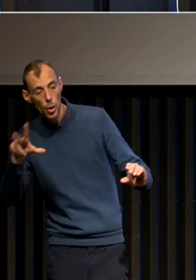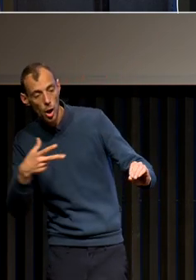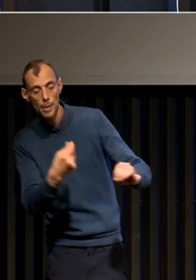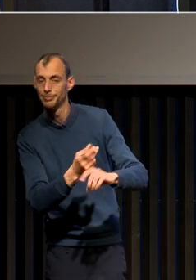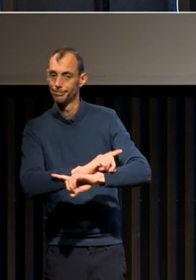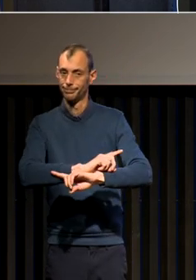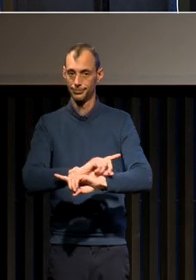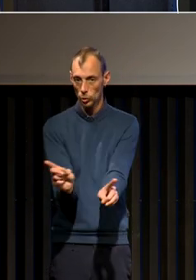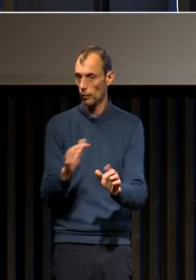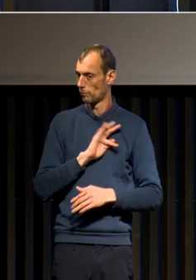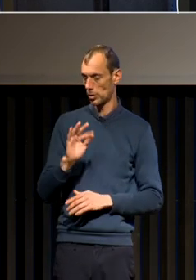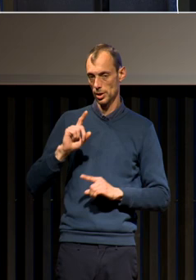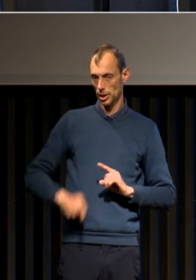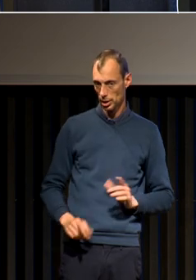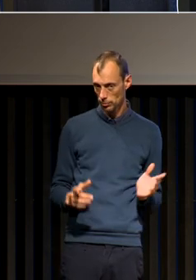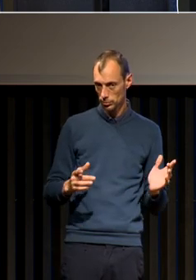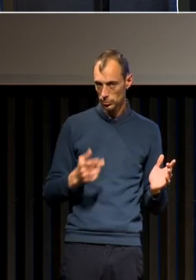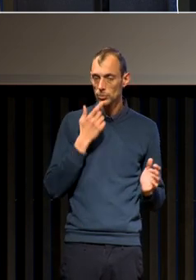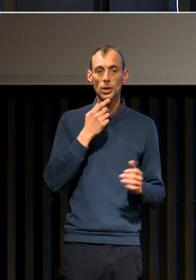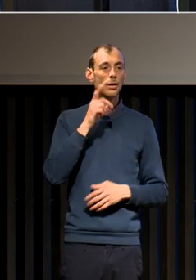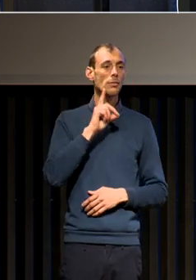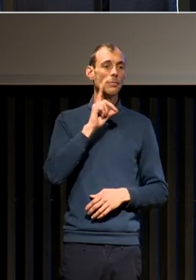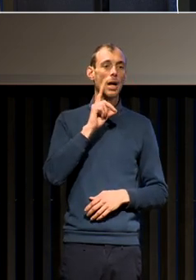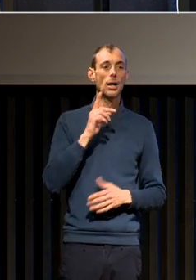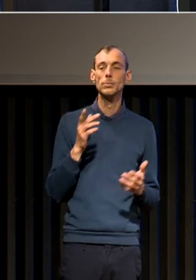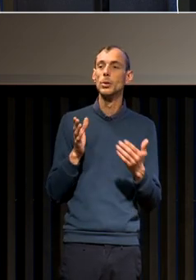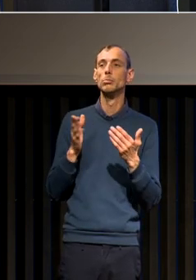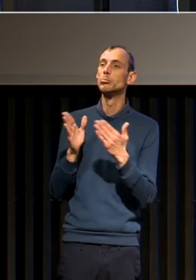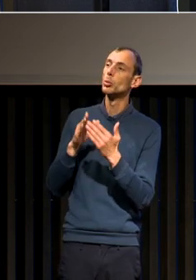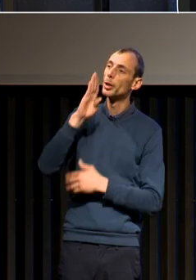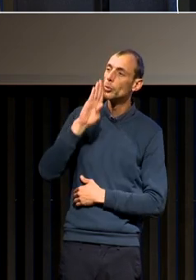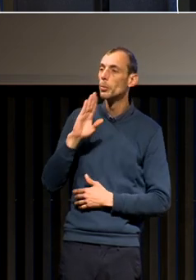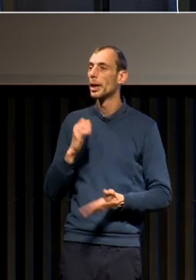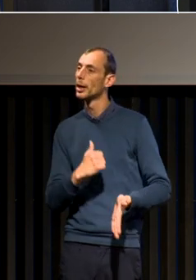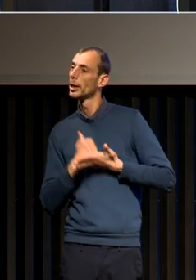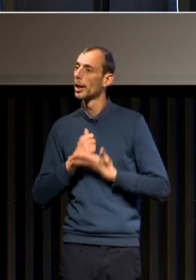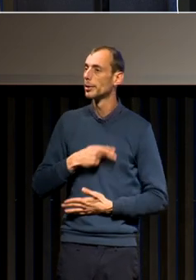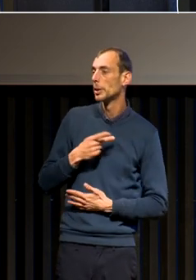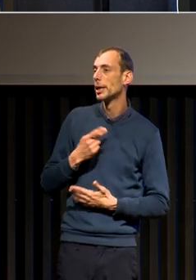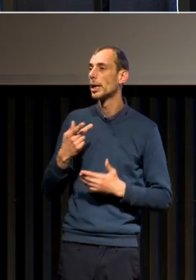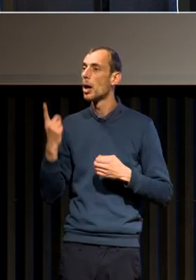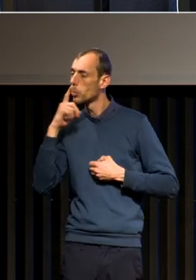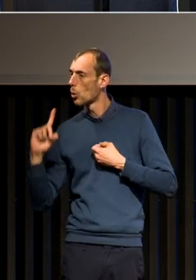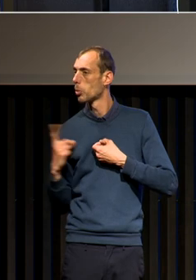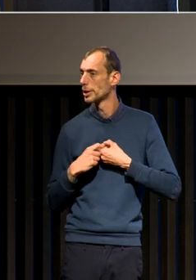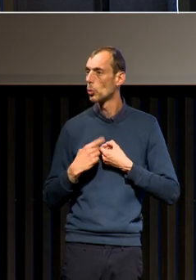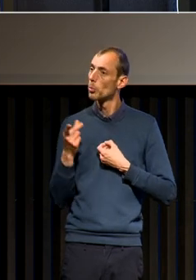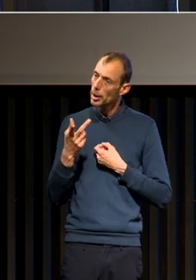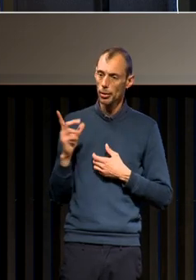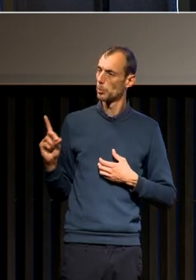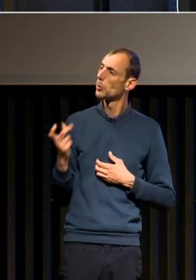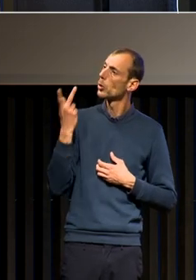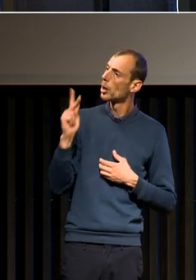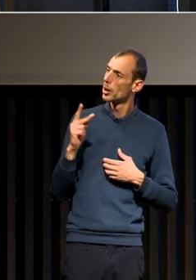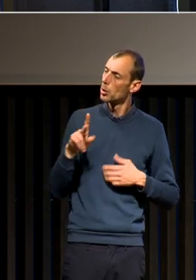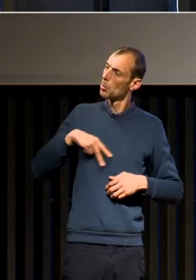pas demander de faire une instance médicale à procréation avec des spermatozoïdes de son conjoint qui